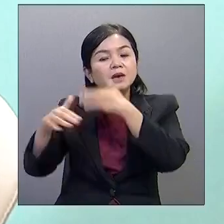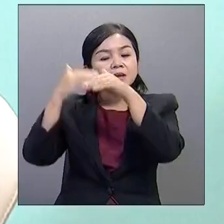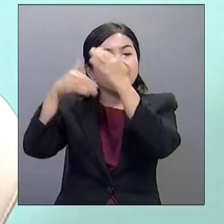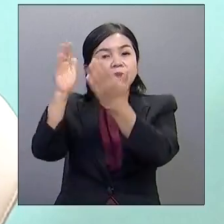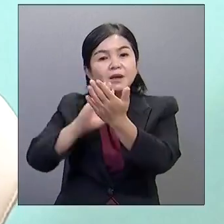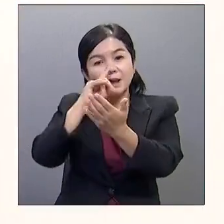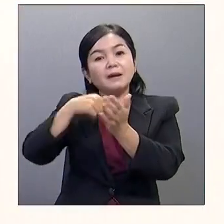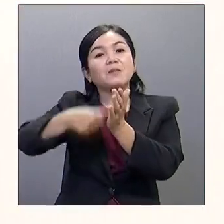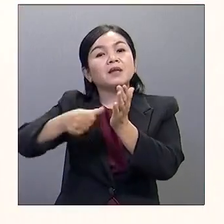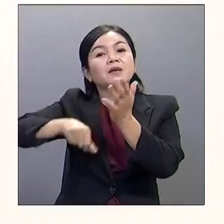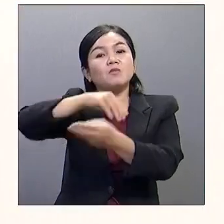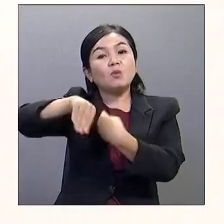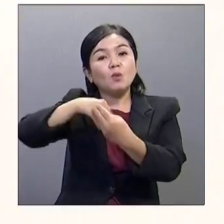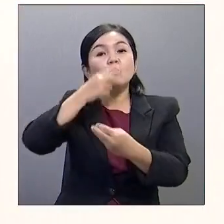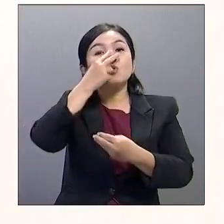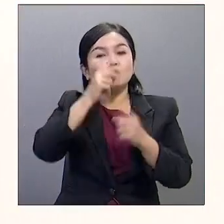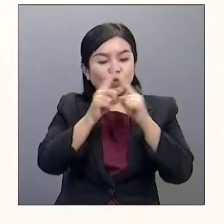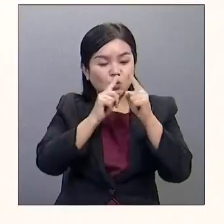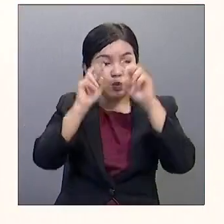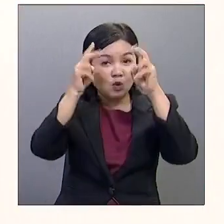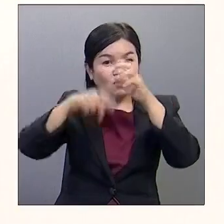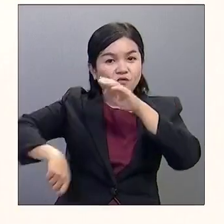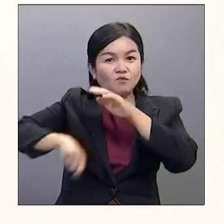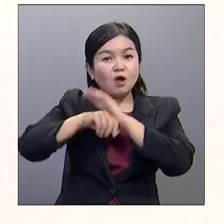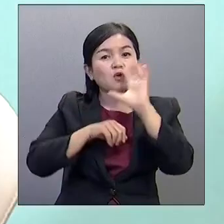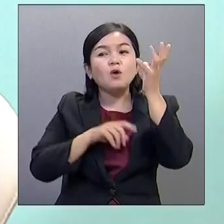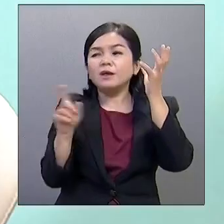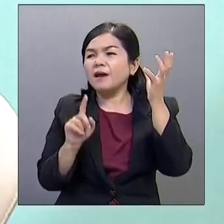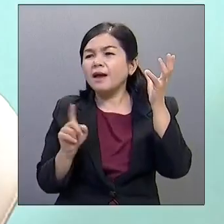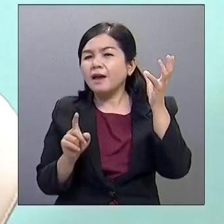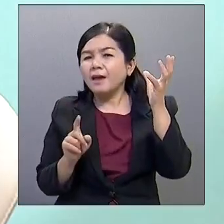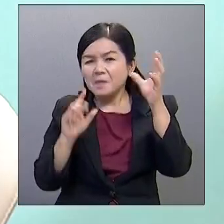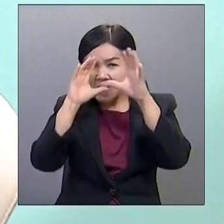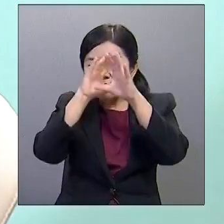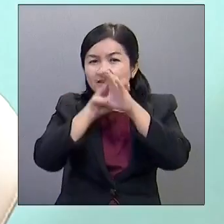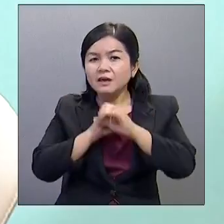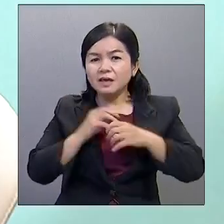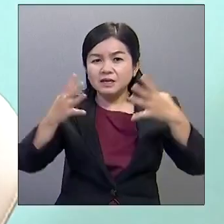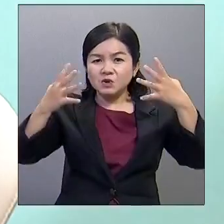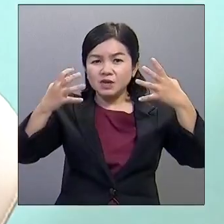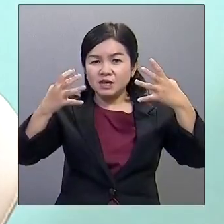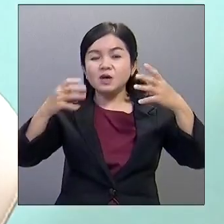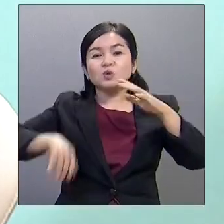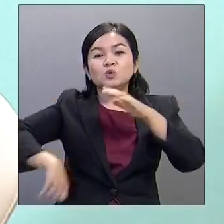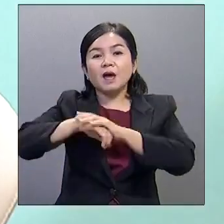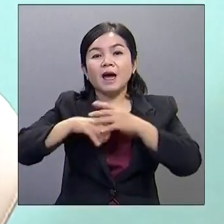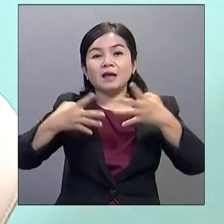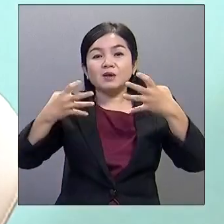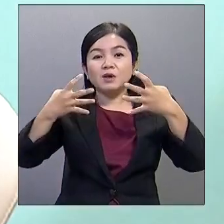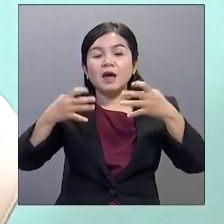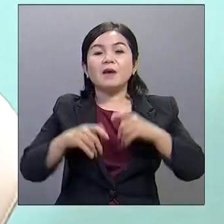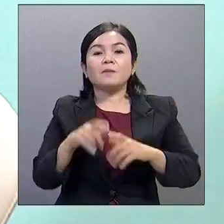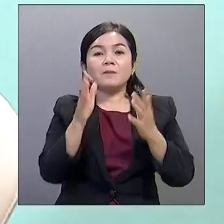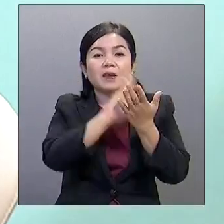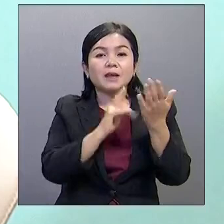ศ ทีนี้พูดถึงเรื่องบอลโลกกันหน่อย ค่ะ เป็นไงแล้วเนี่ย คืนนี้รอบ4ทีมสุดท้ายค่ะคุณผู้ชมคู่แรกอาร์เจนติน